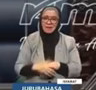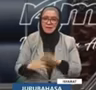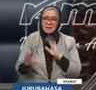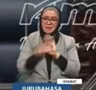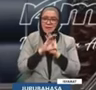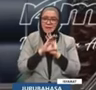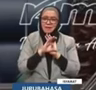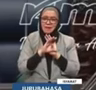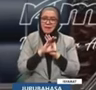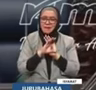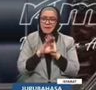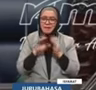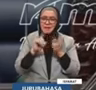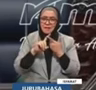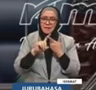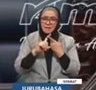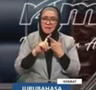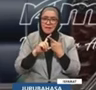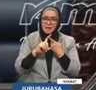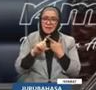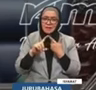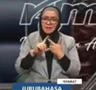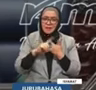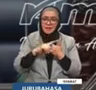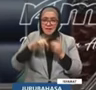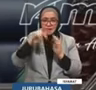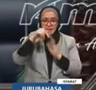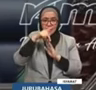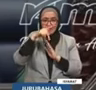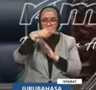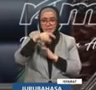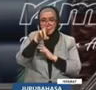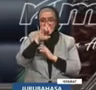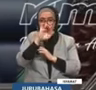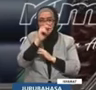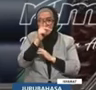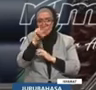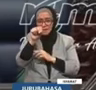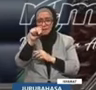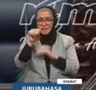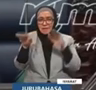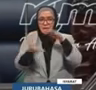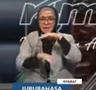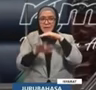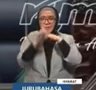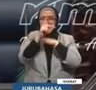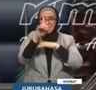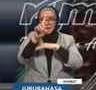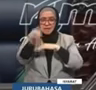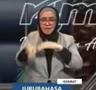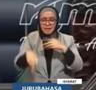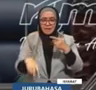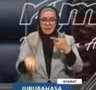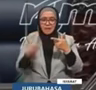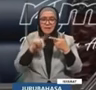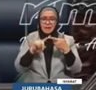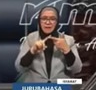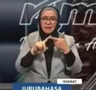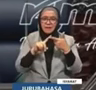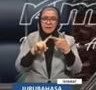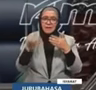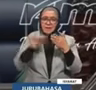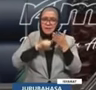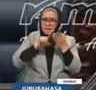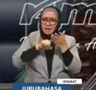agensi dan berisikan di bawah Kementerian Dalam Negeri dan juga berisikan ketentraman